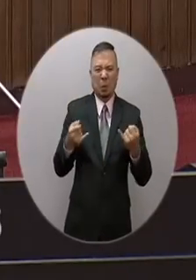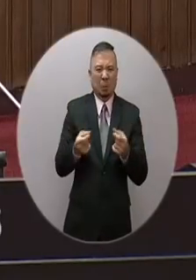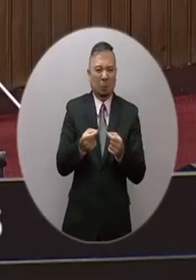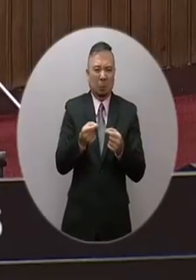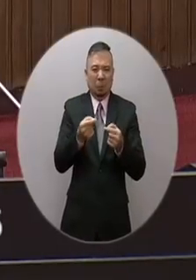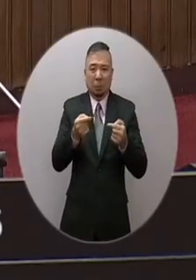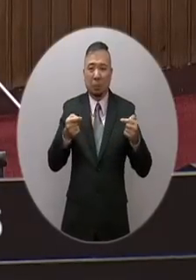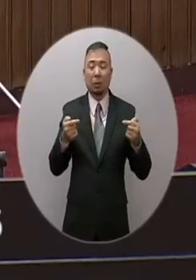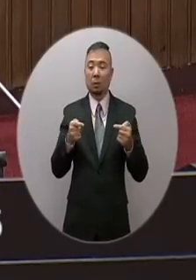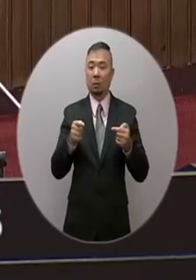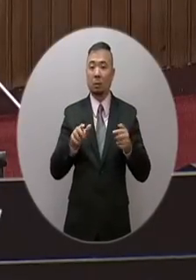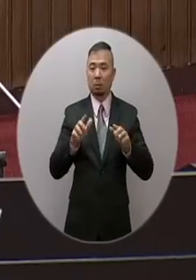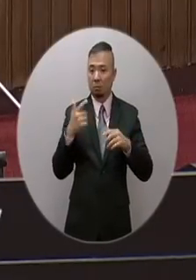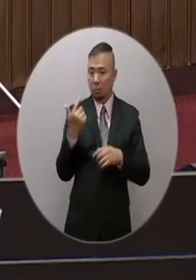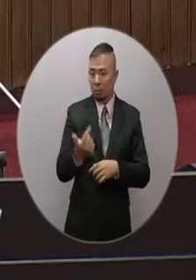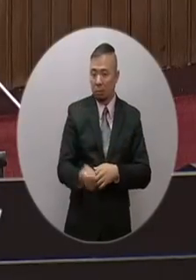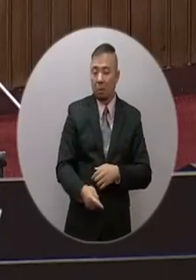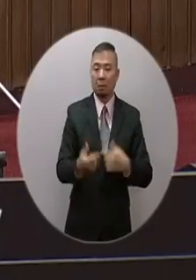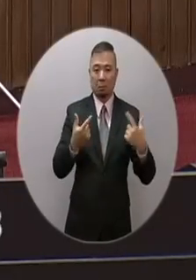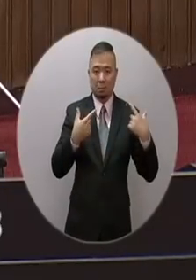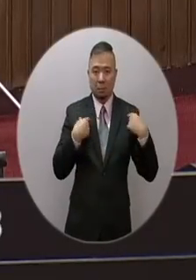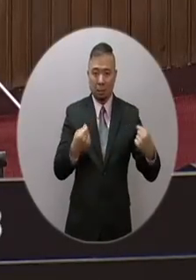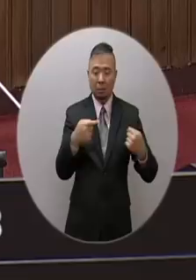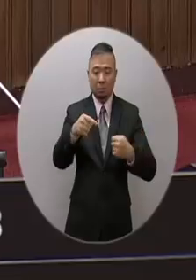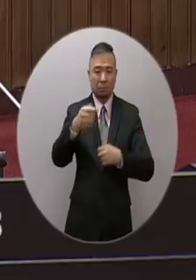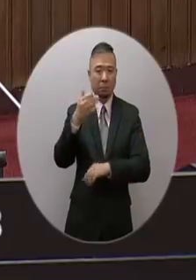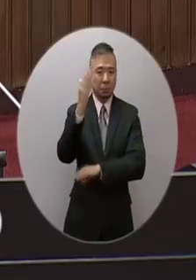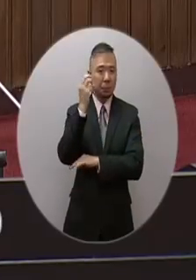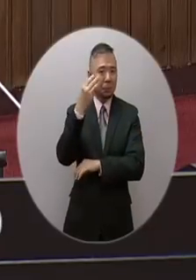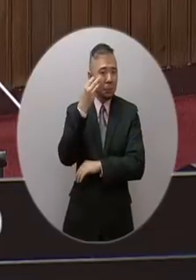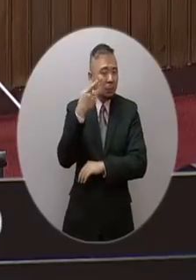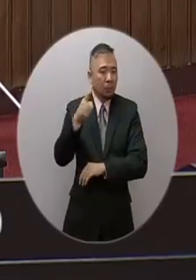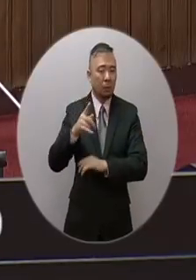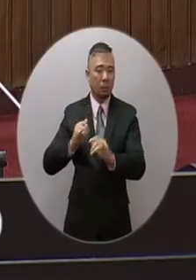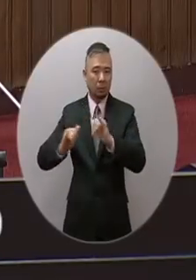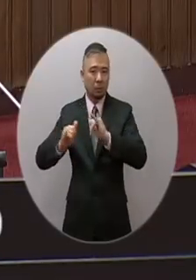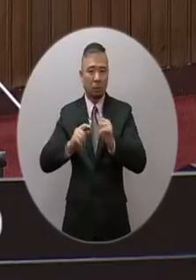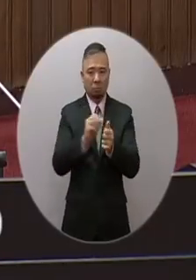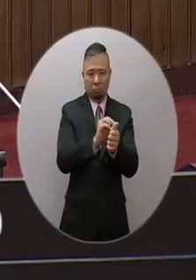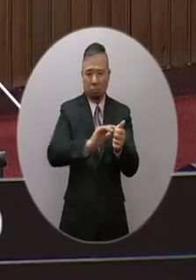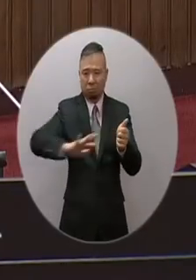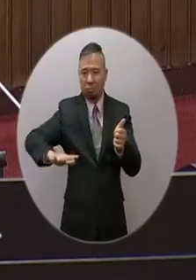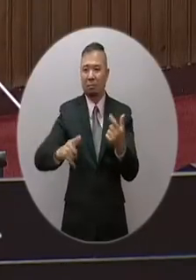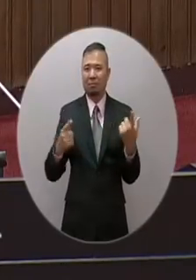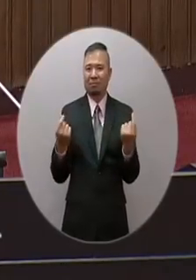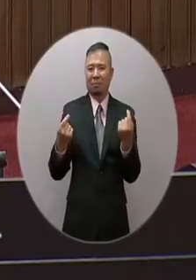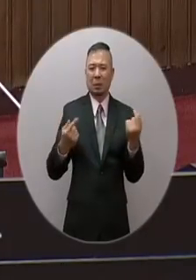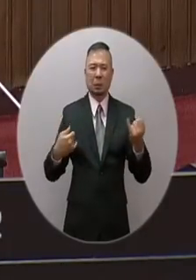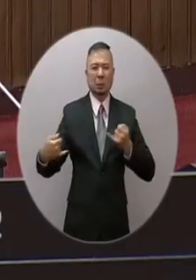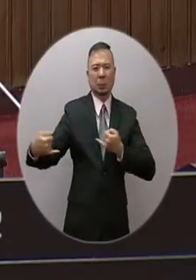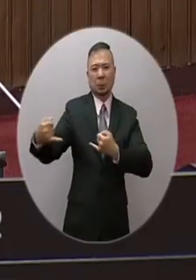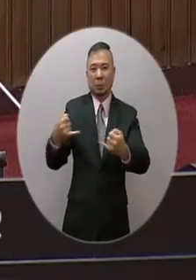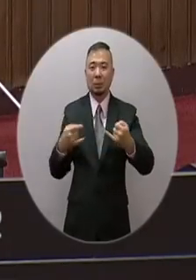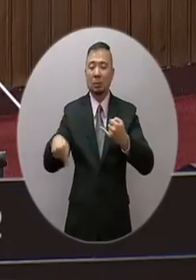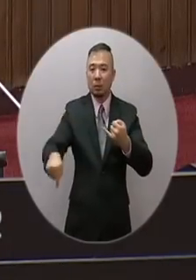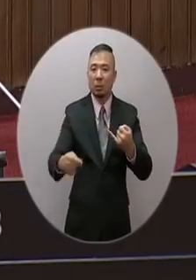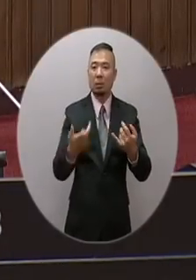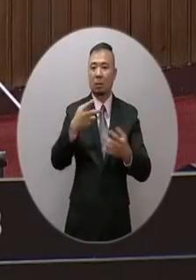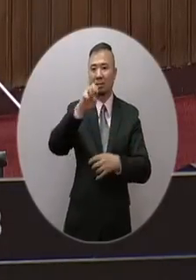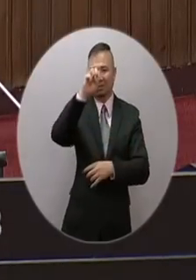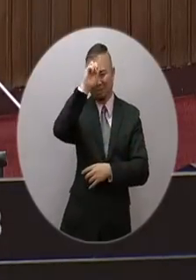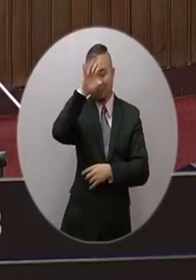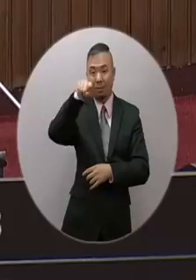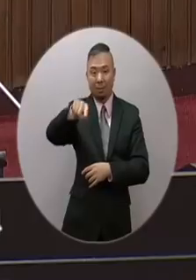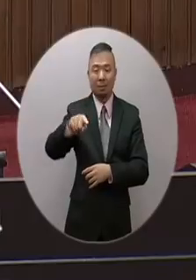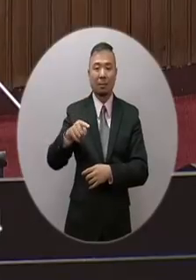治的领域蔓延到了社会的层面。例如党产条例与促转条例，金